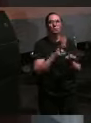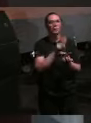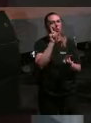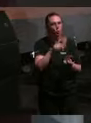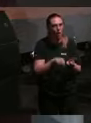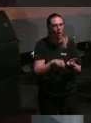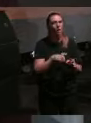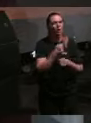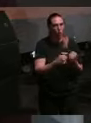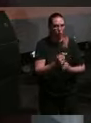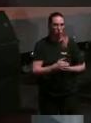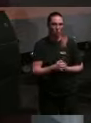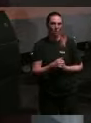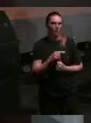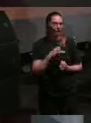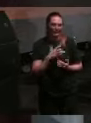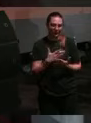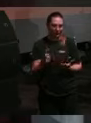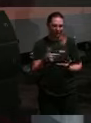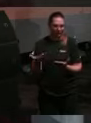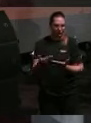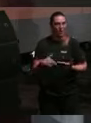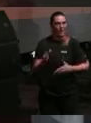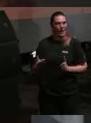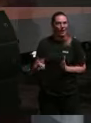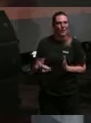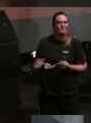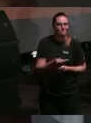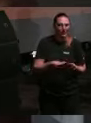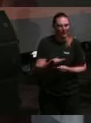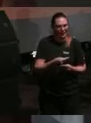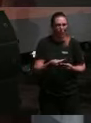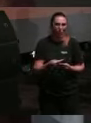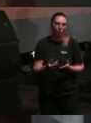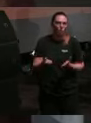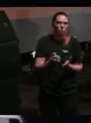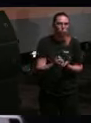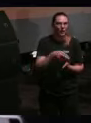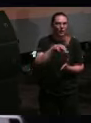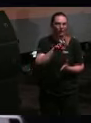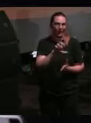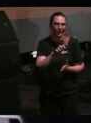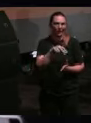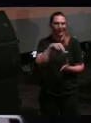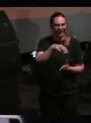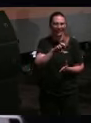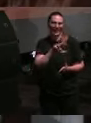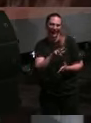hvis ikke vi hadde fått da mer midler til å få folk inn I NVE til å håndtere disse